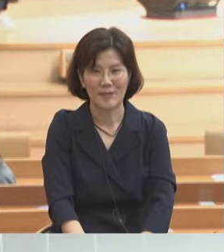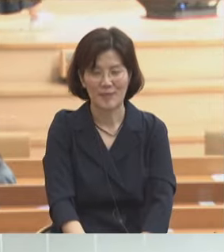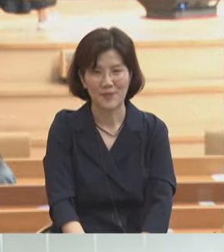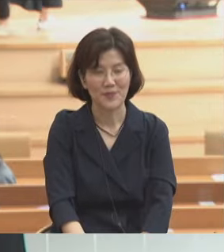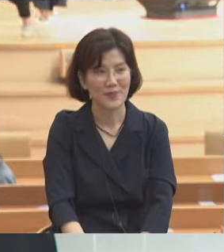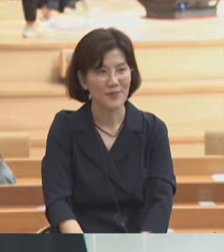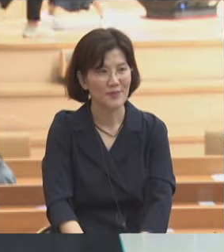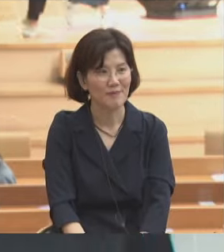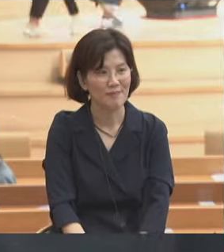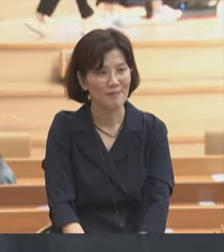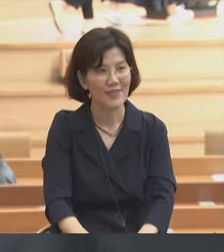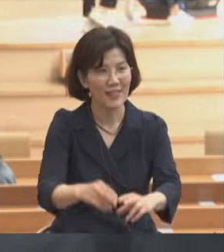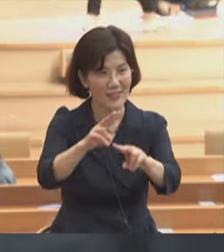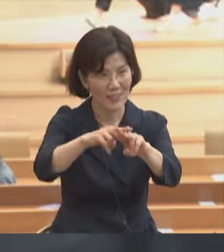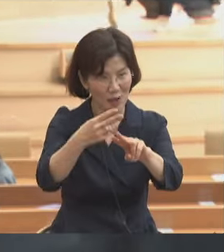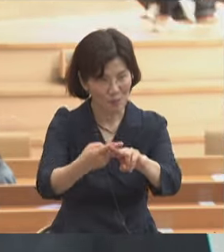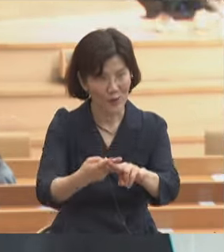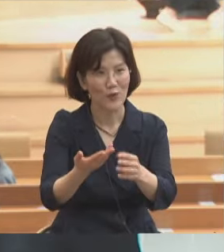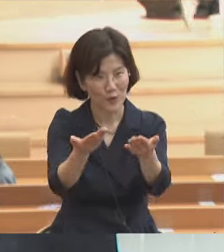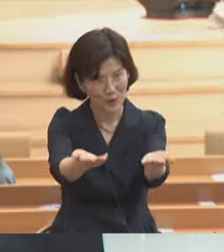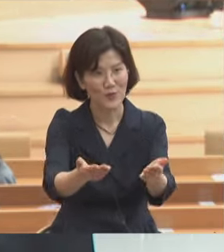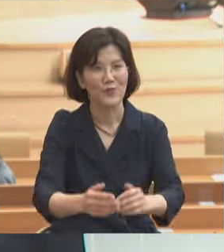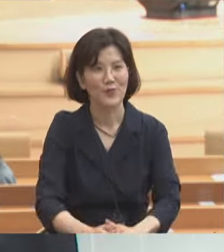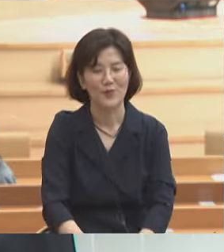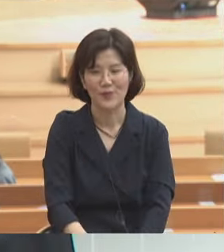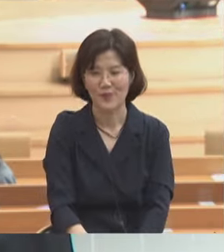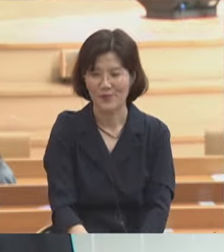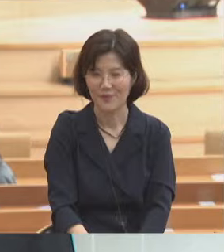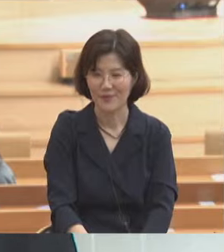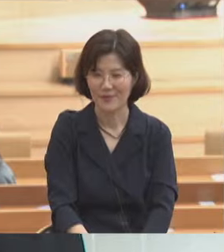네, 선물도 받으시고요. 예.